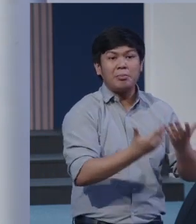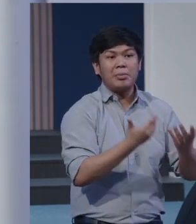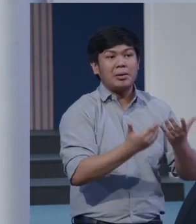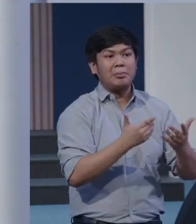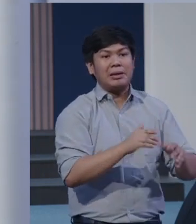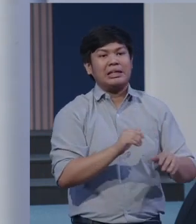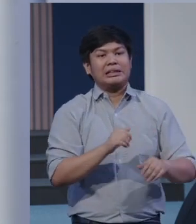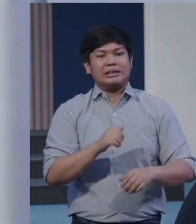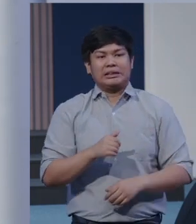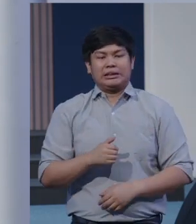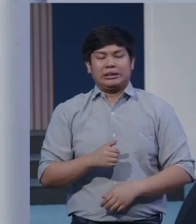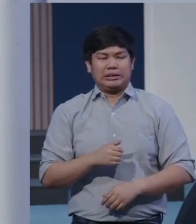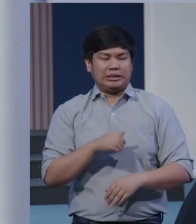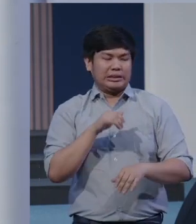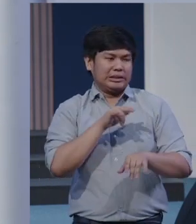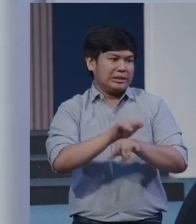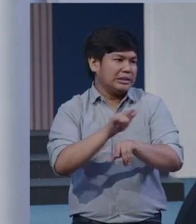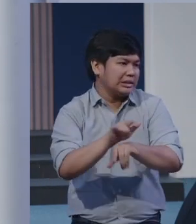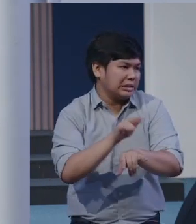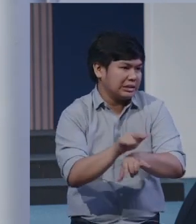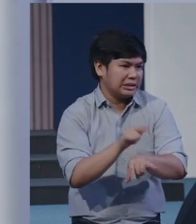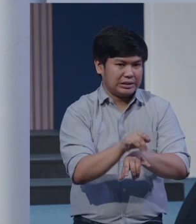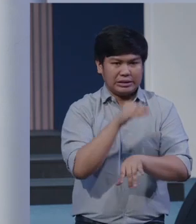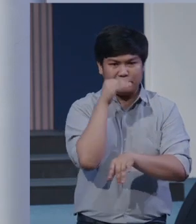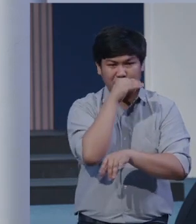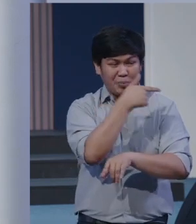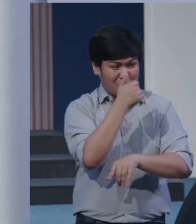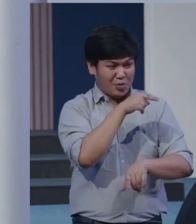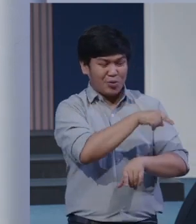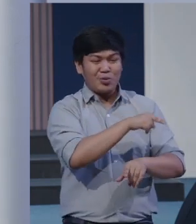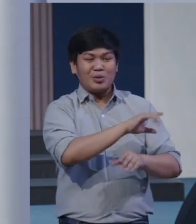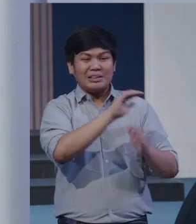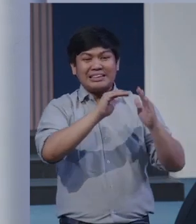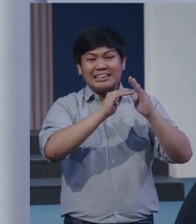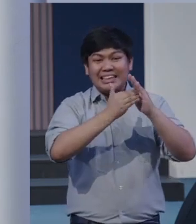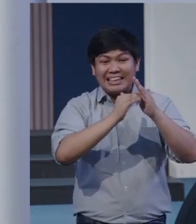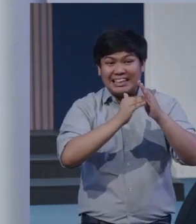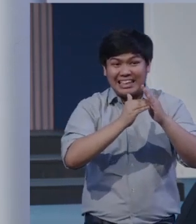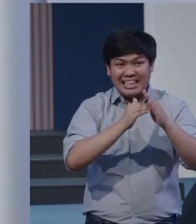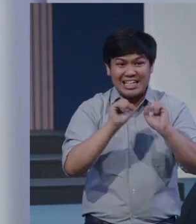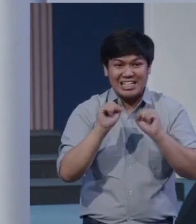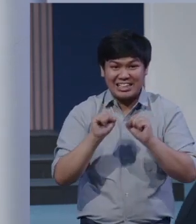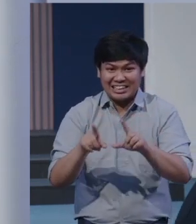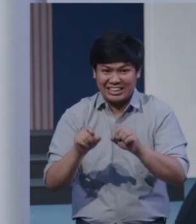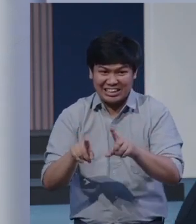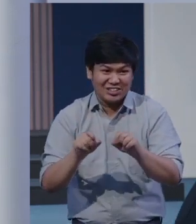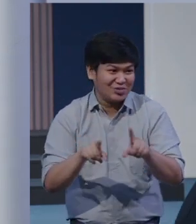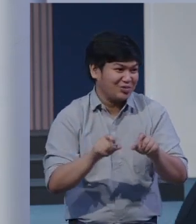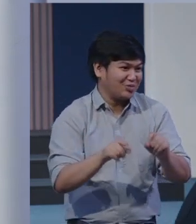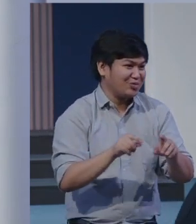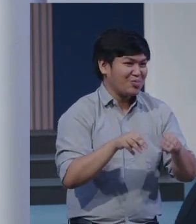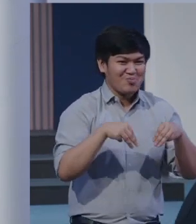magsinungaling Alam niyo po ba na ang bata hindi niyo Kailangan turuan magsinungaling